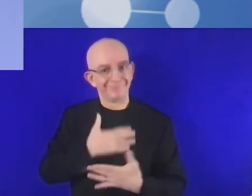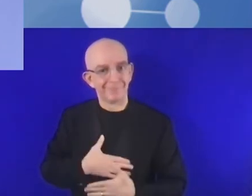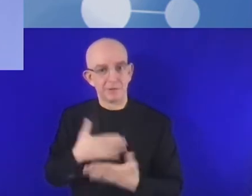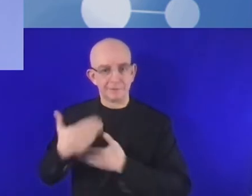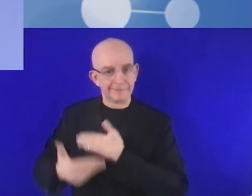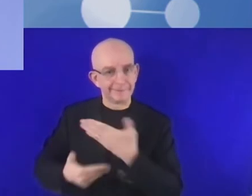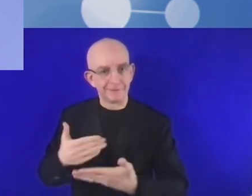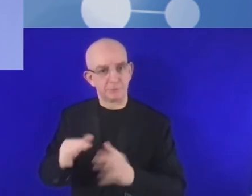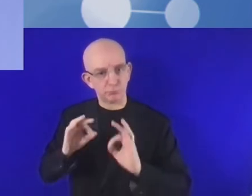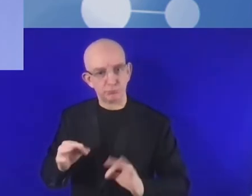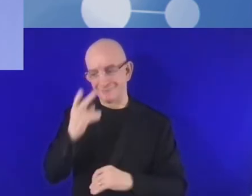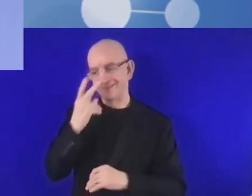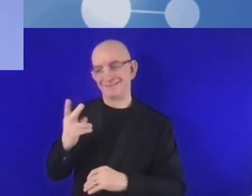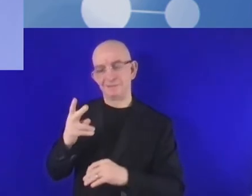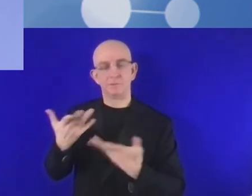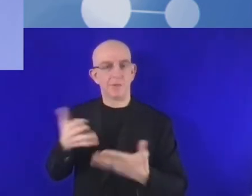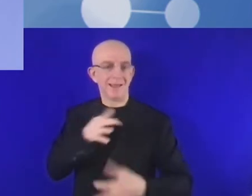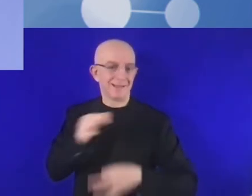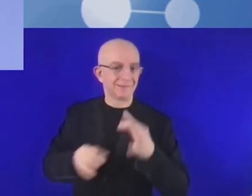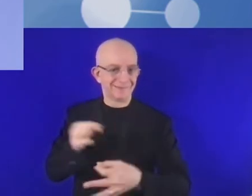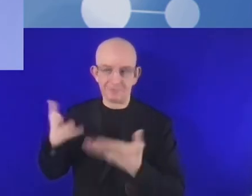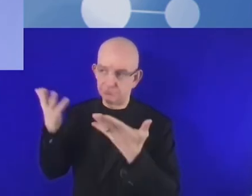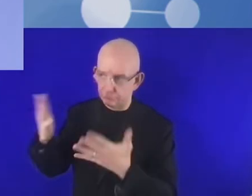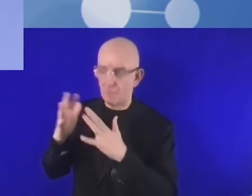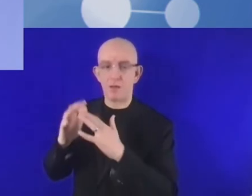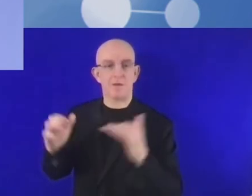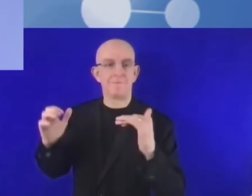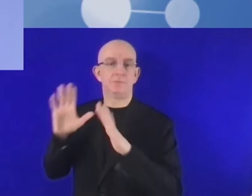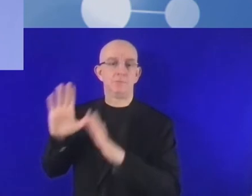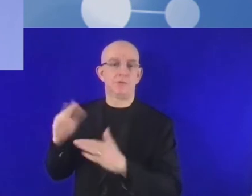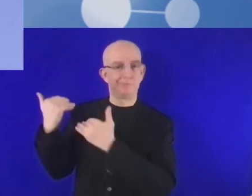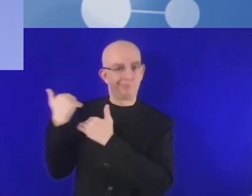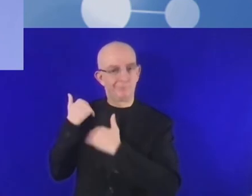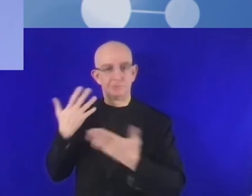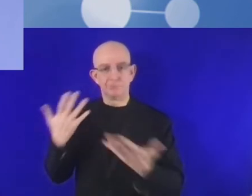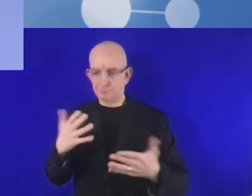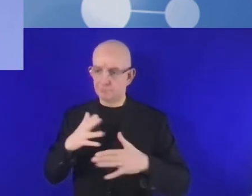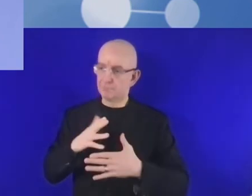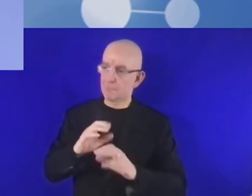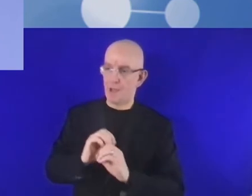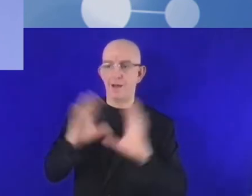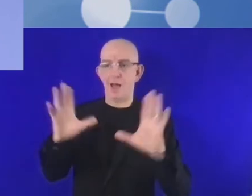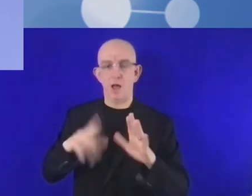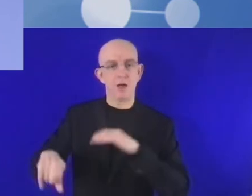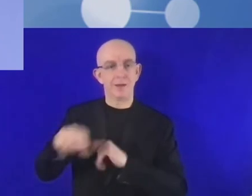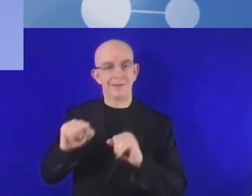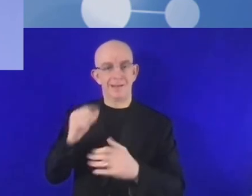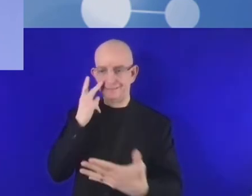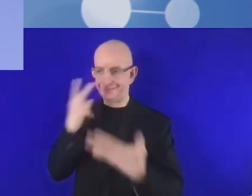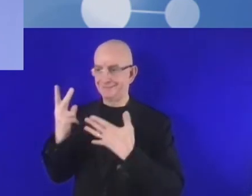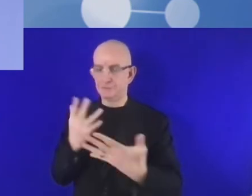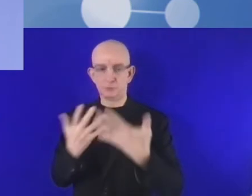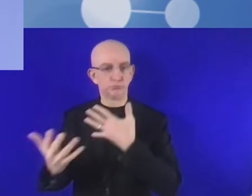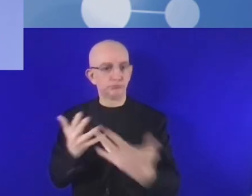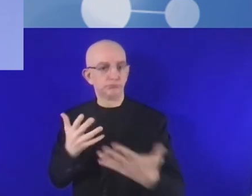正确的心态，而且是非常开放的、非常的公平的、明确的。这些数据都是非常珍贵